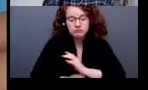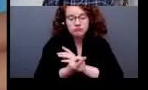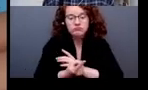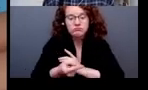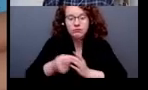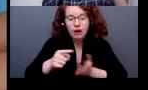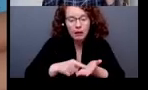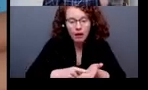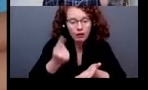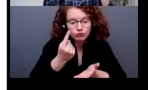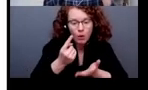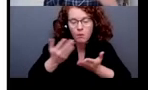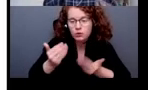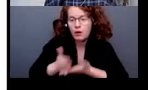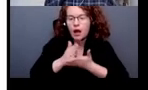situations. Donc,